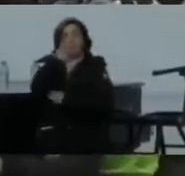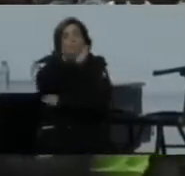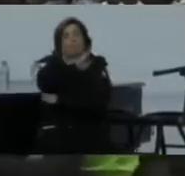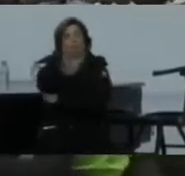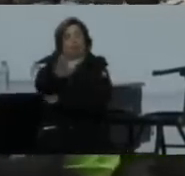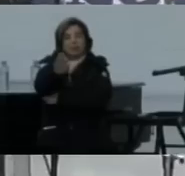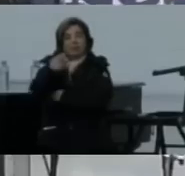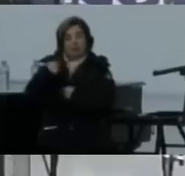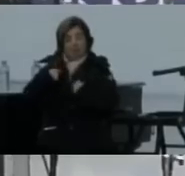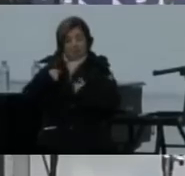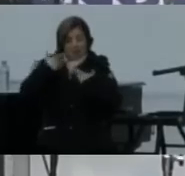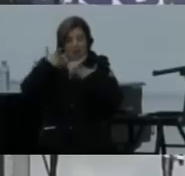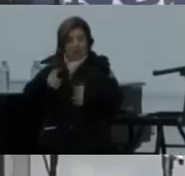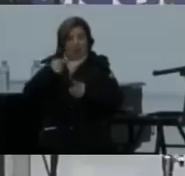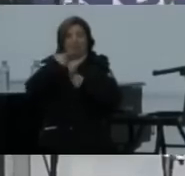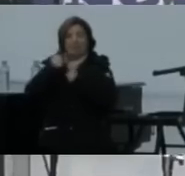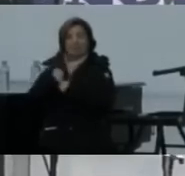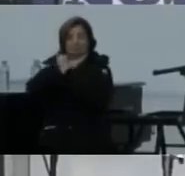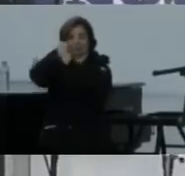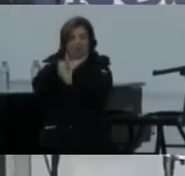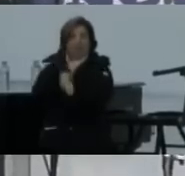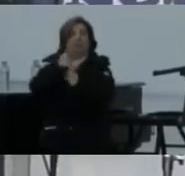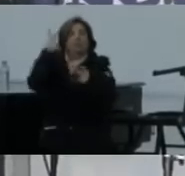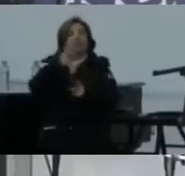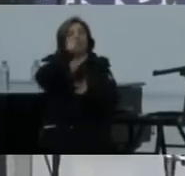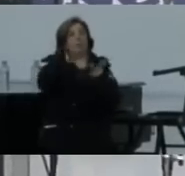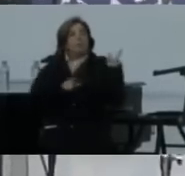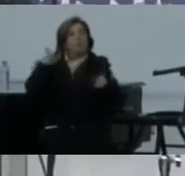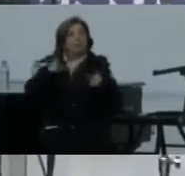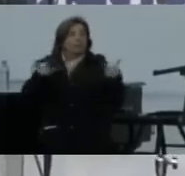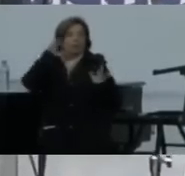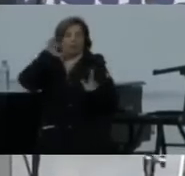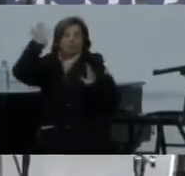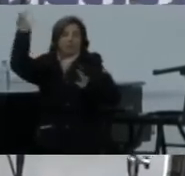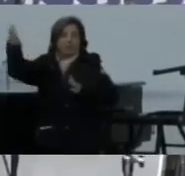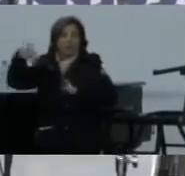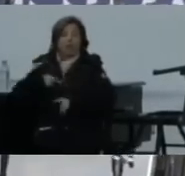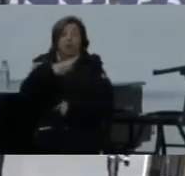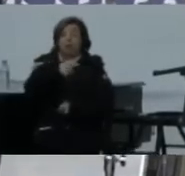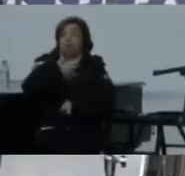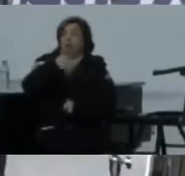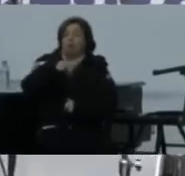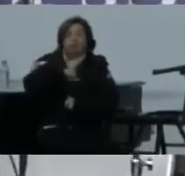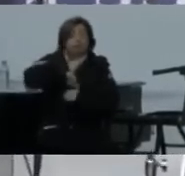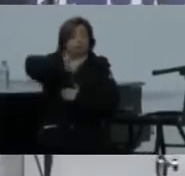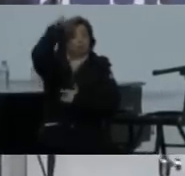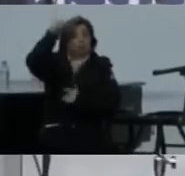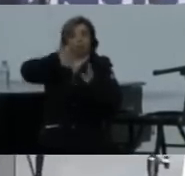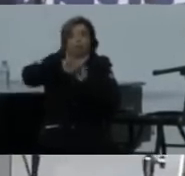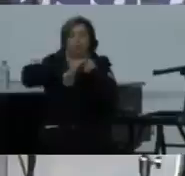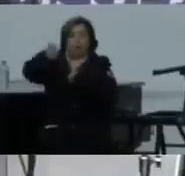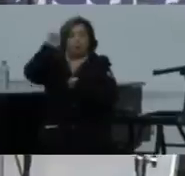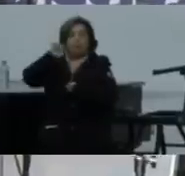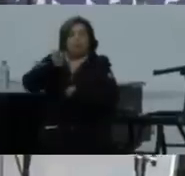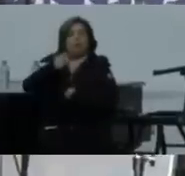viene dopo di me. Sono persone straordinarie. Abbiamo il più grande criminologo del mondo, perché Nils Christie